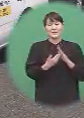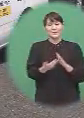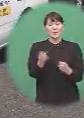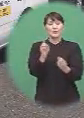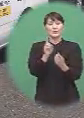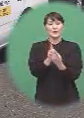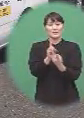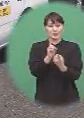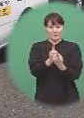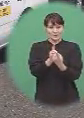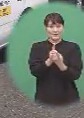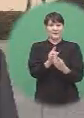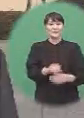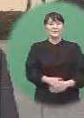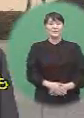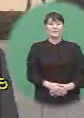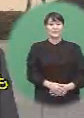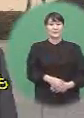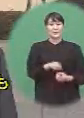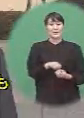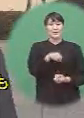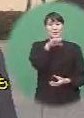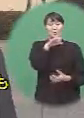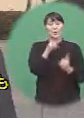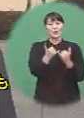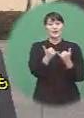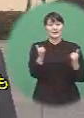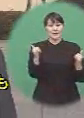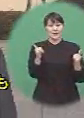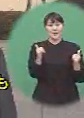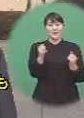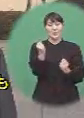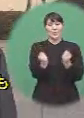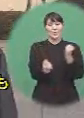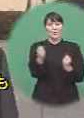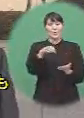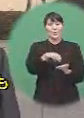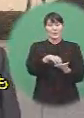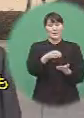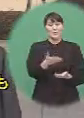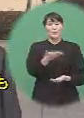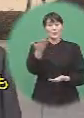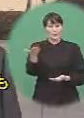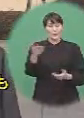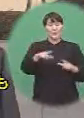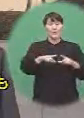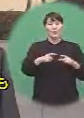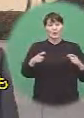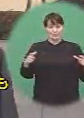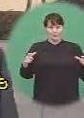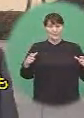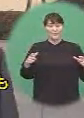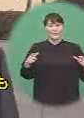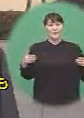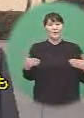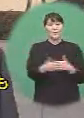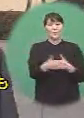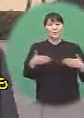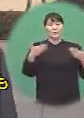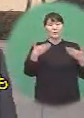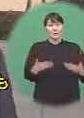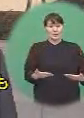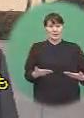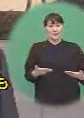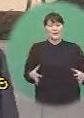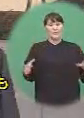ます交流しょん免許返納のスイスにも繋がってね交通安全で